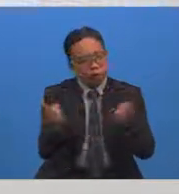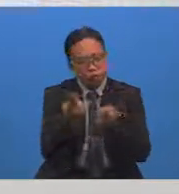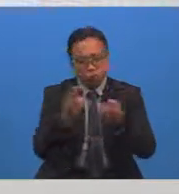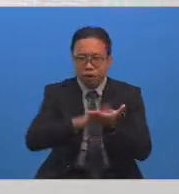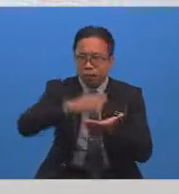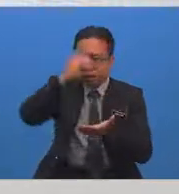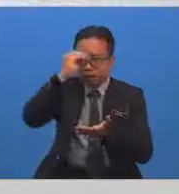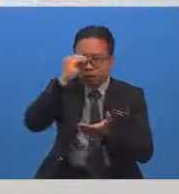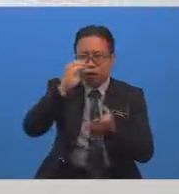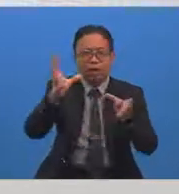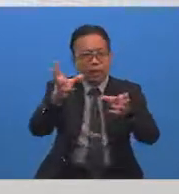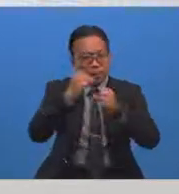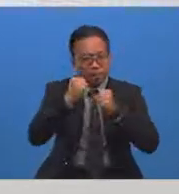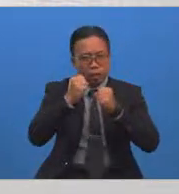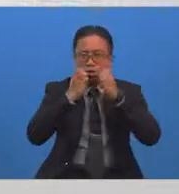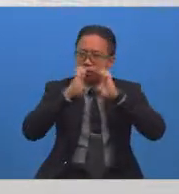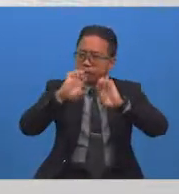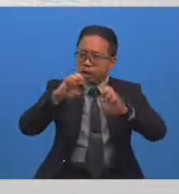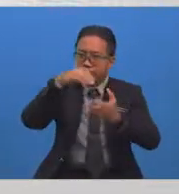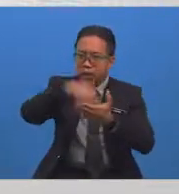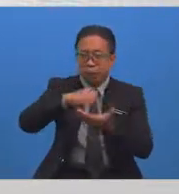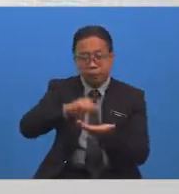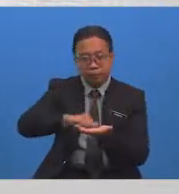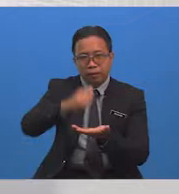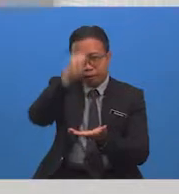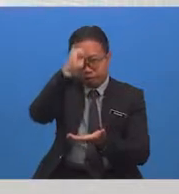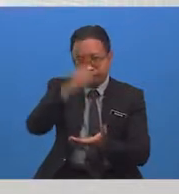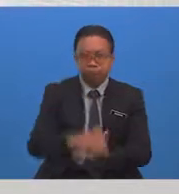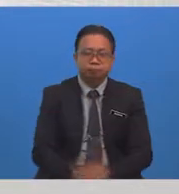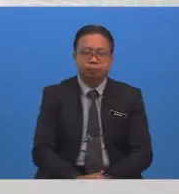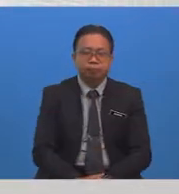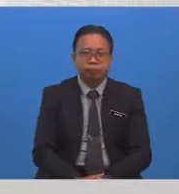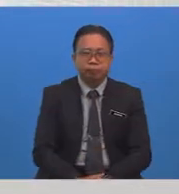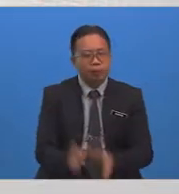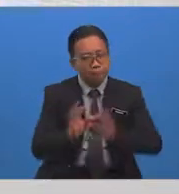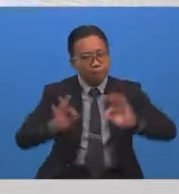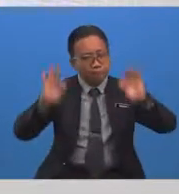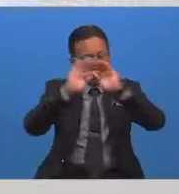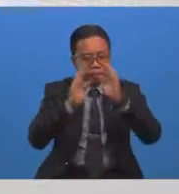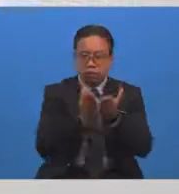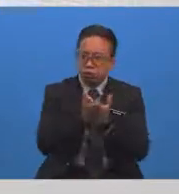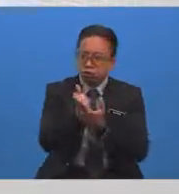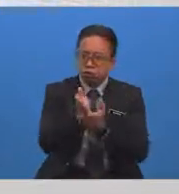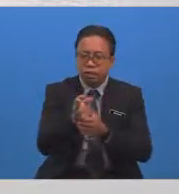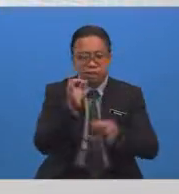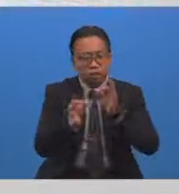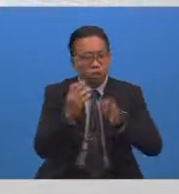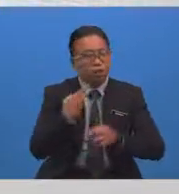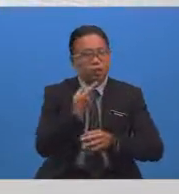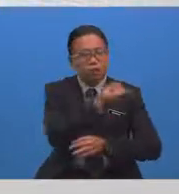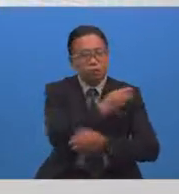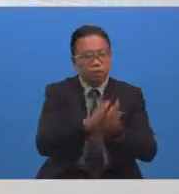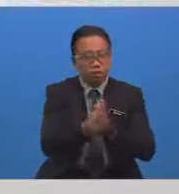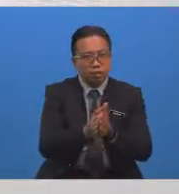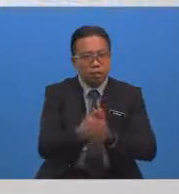mencapai kecemerlangan dalam Academy kepentingan yang seterusnya ialah jika kita rajin